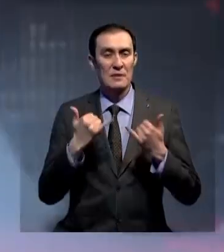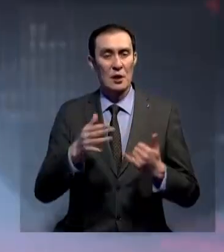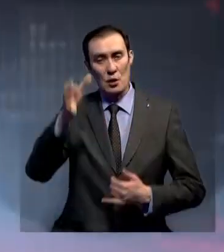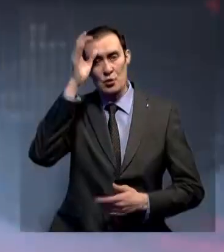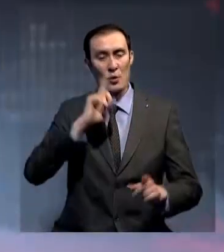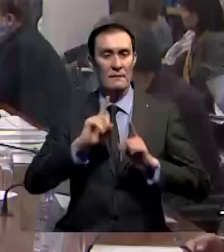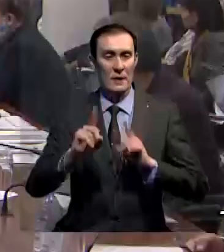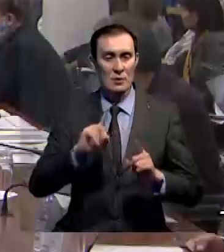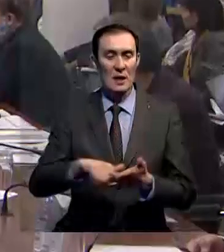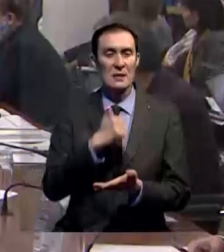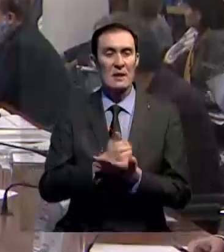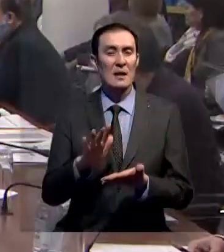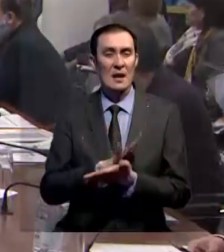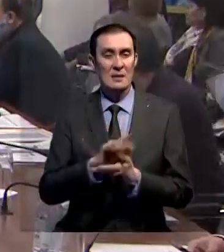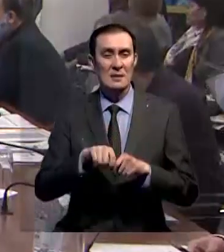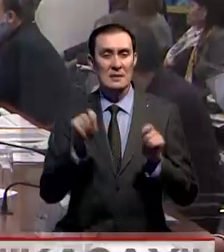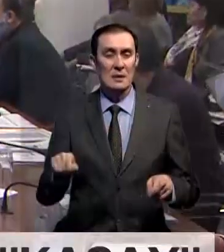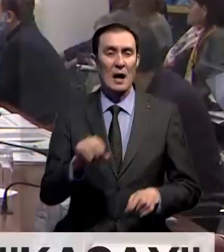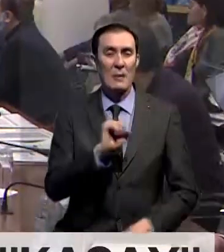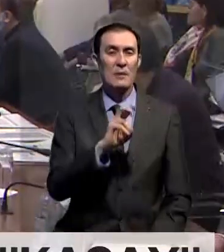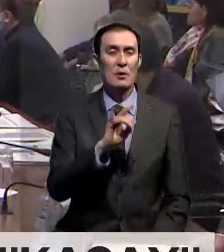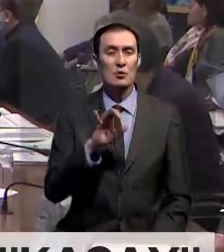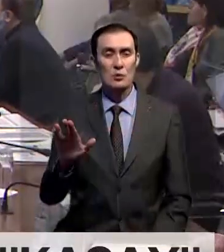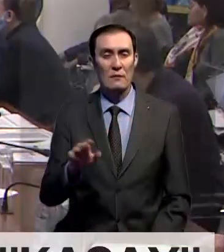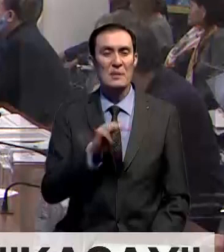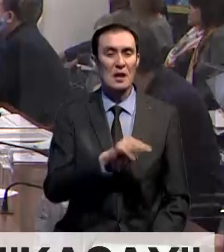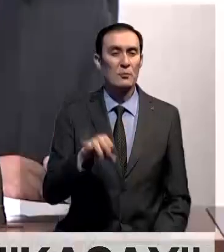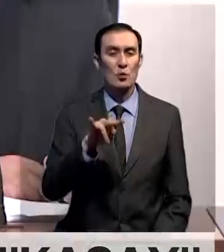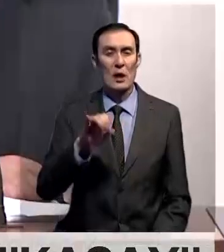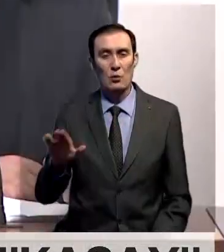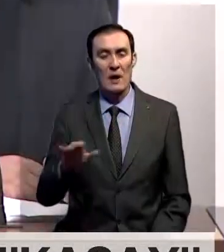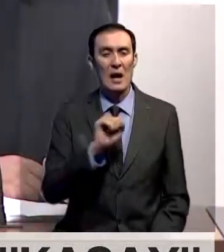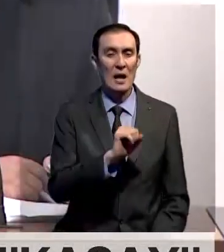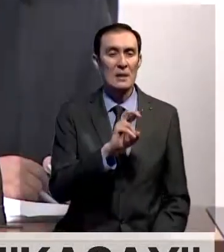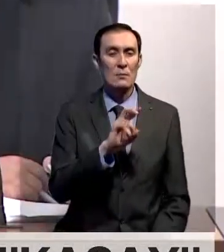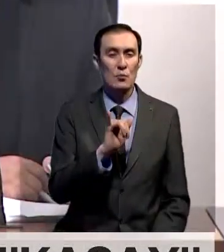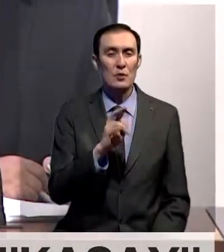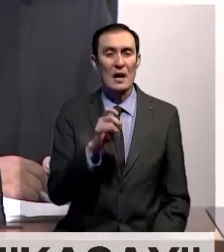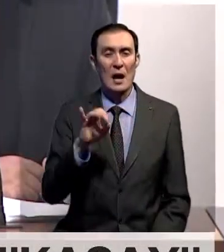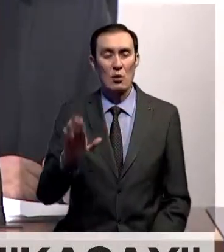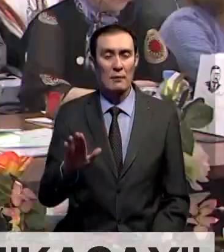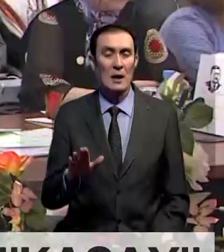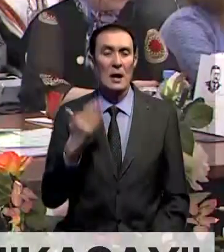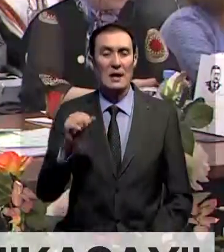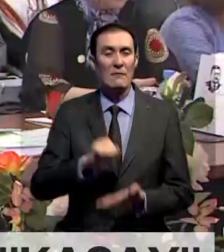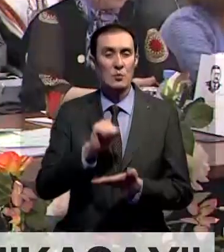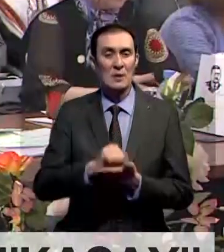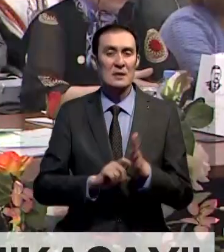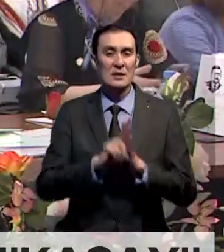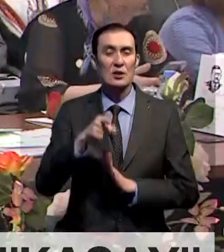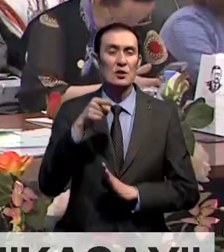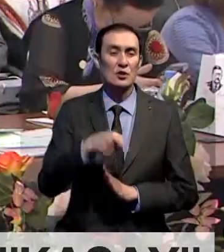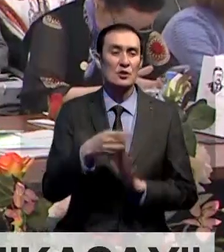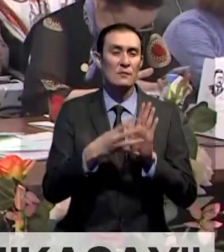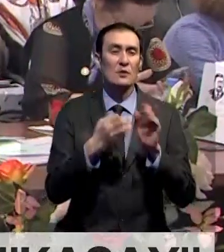научную конференцию. Основали газету Ахмед Байтурсынов, Мыржак Абдулатов и Алихан Букиханов. Она выпускалась